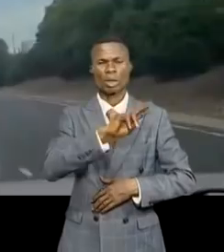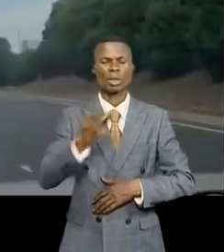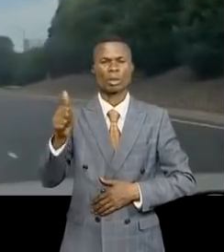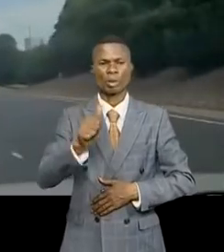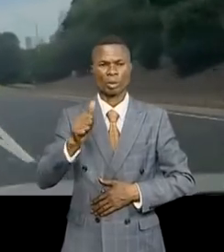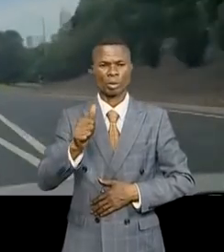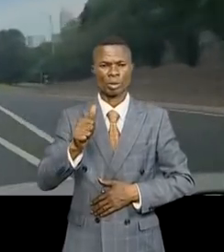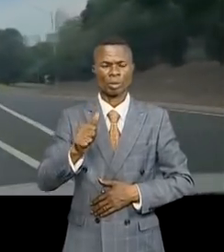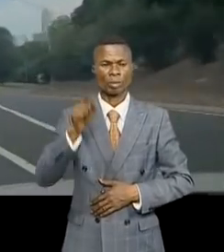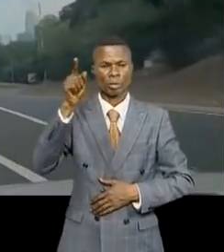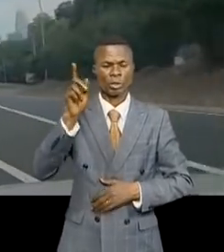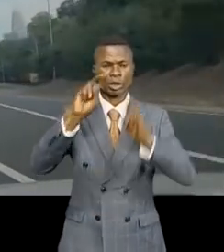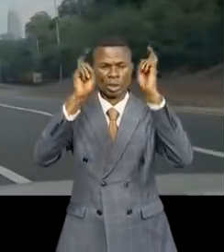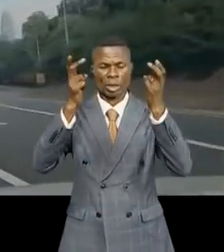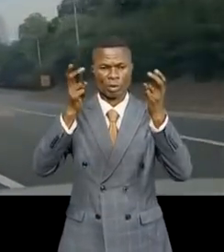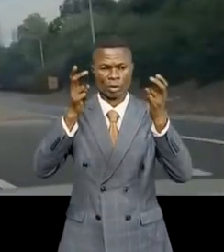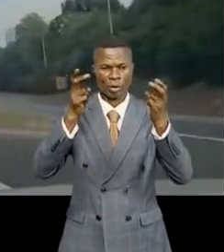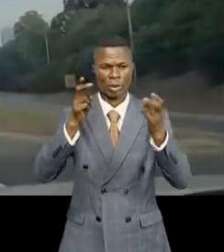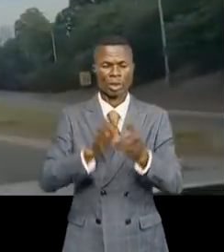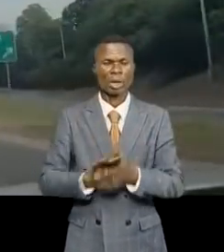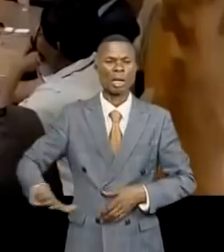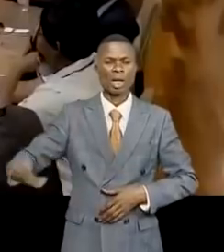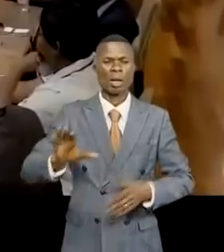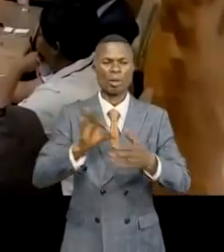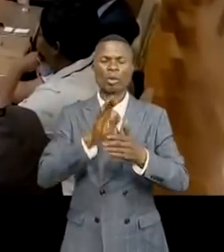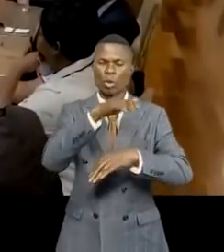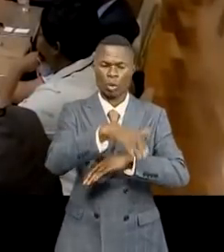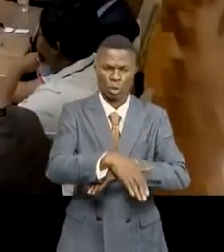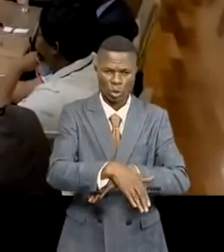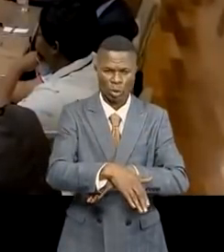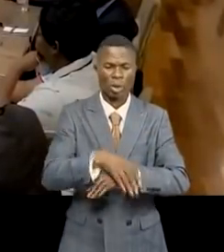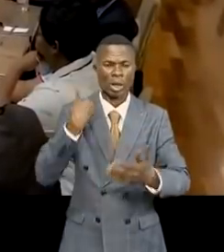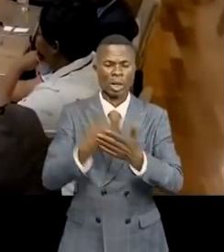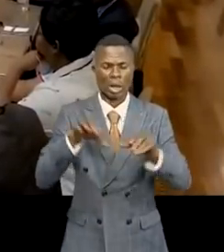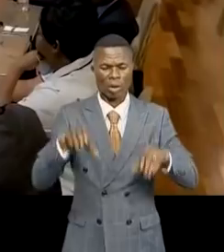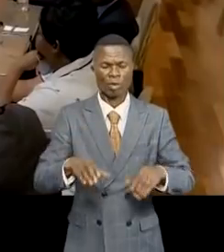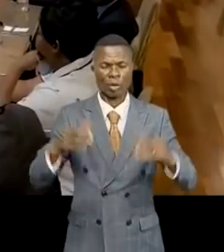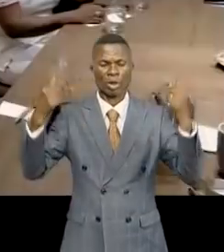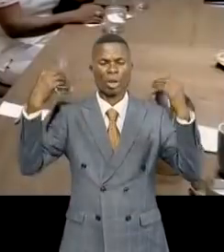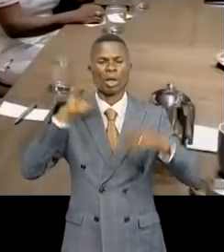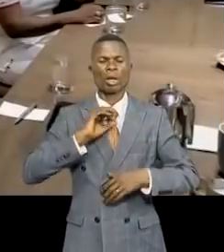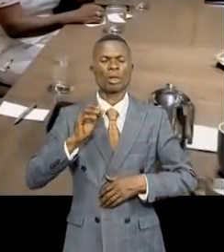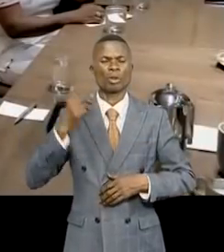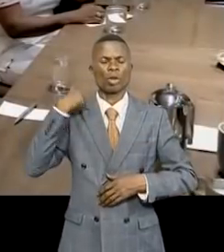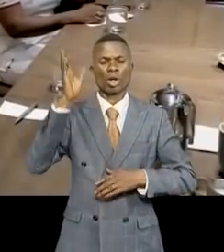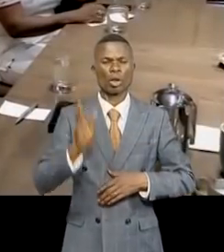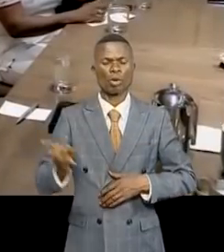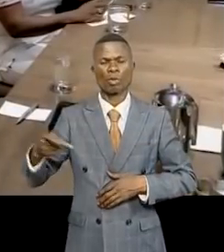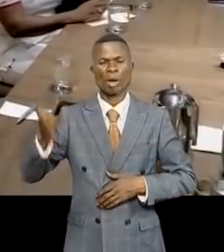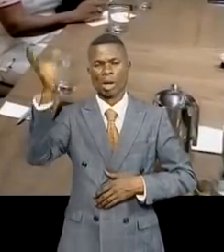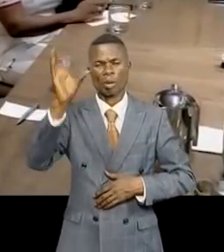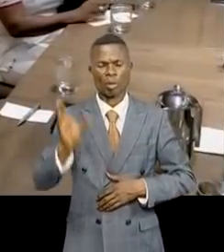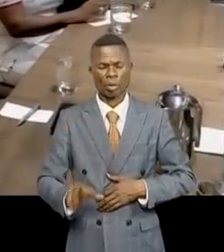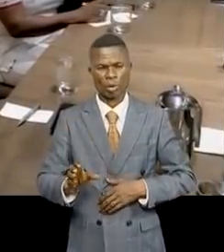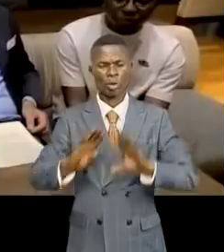juin 2021 en Arizona, dans la ville de Phoenix, un peu tard dans la soirée. Aussitôt arrivé, l'autorité provinciale ainsi que toute sa délégation